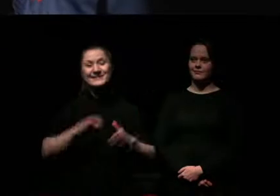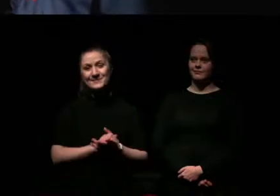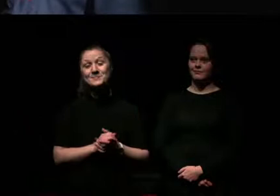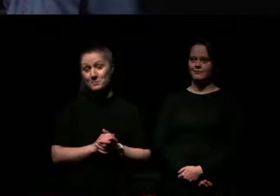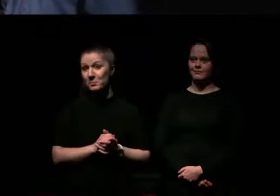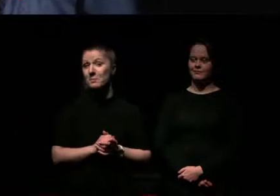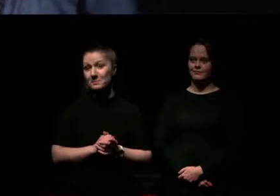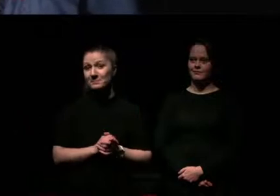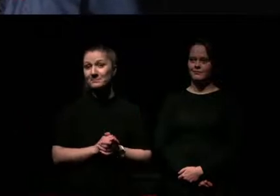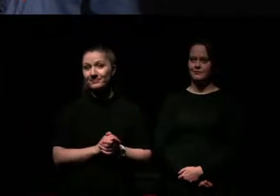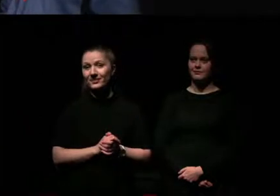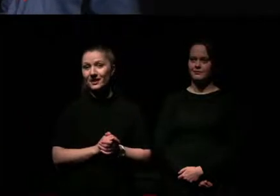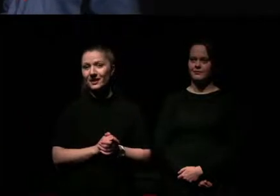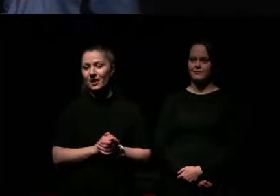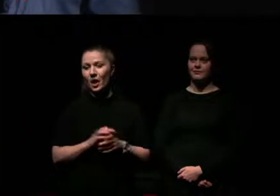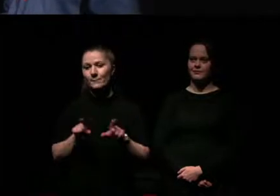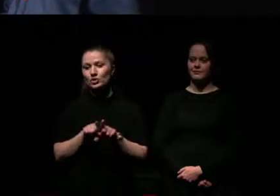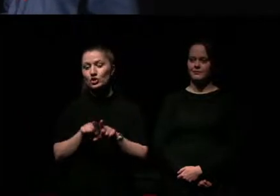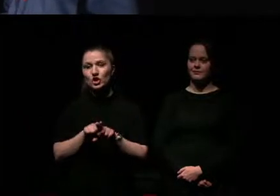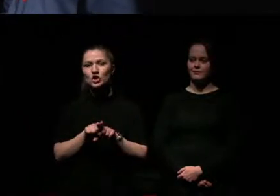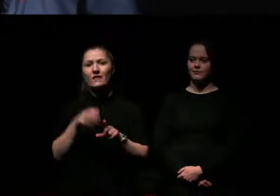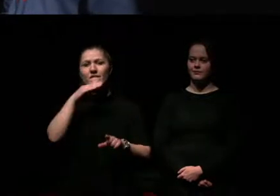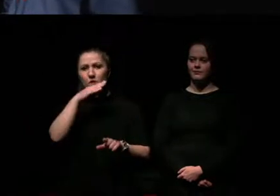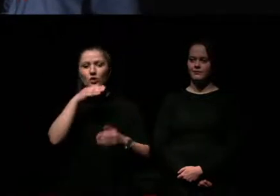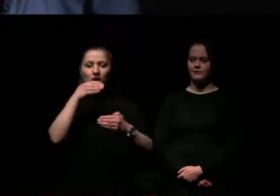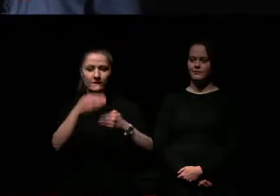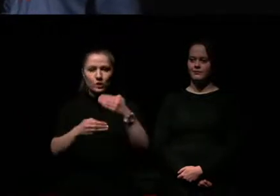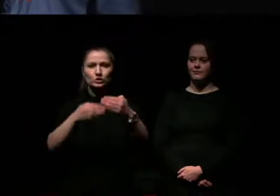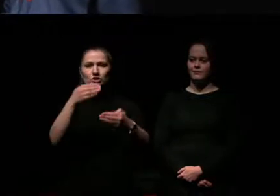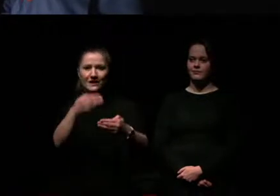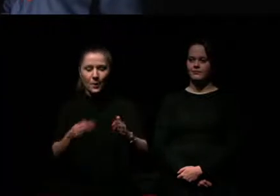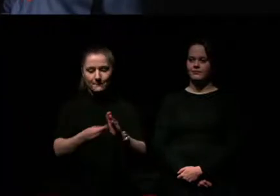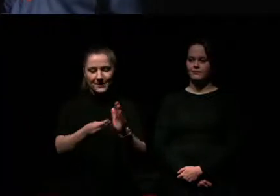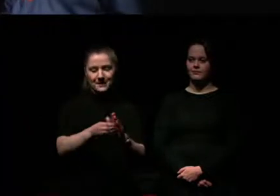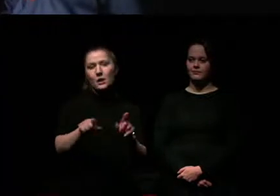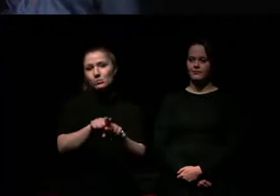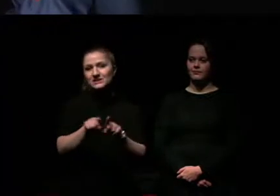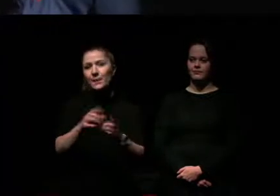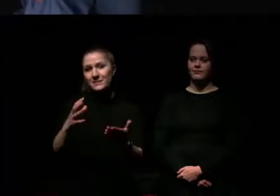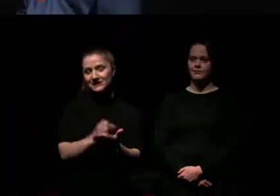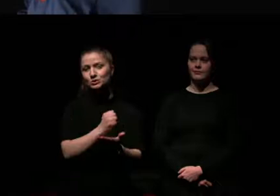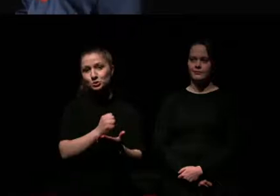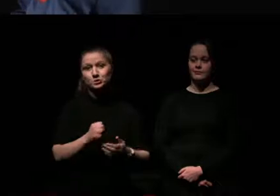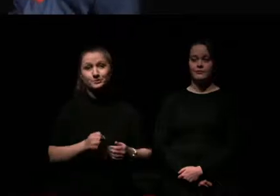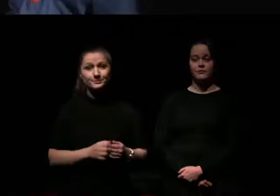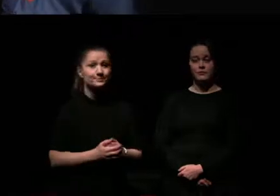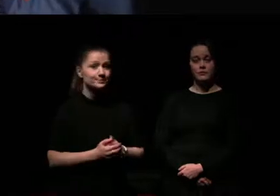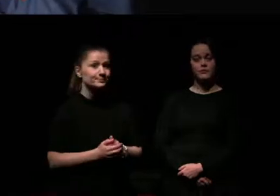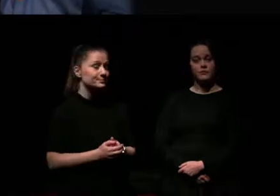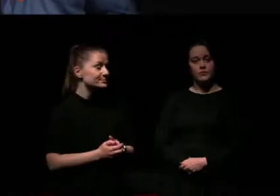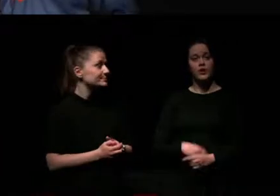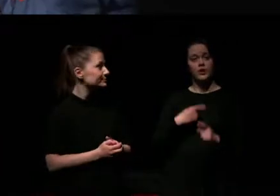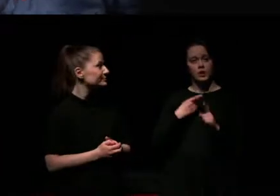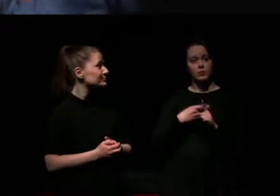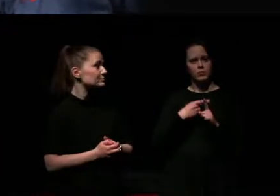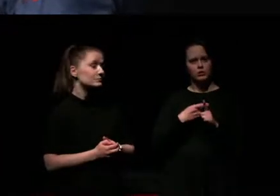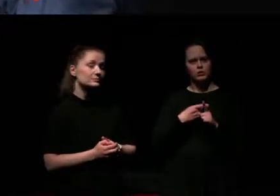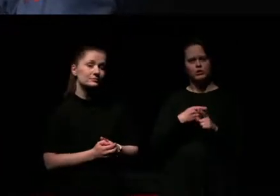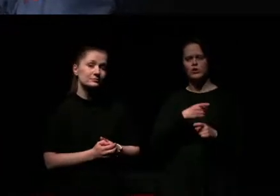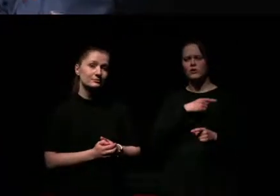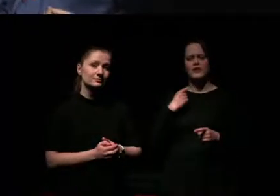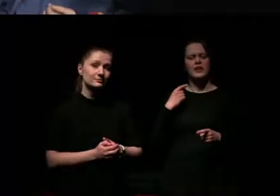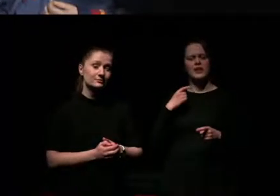reindrift, slik at de som kommer etter oss kan nyte av de samme godene. Ja, så har vi vært opptatt av